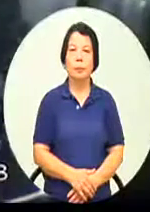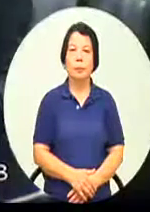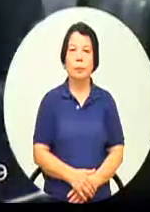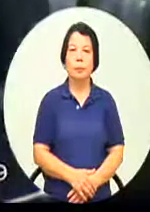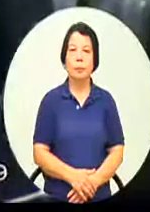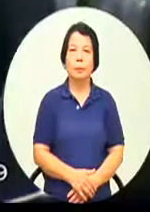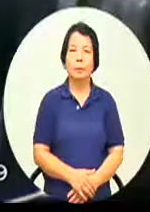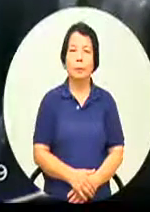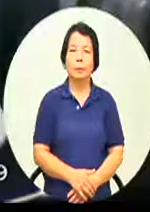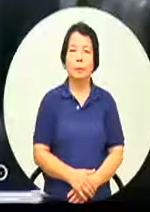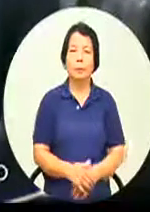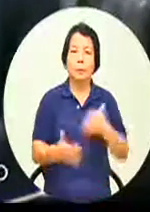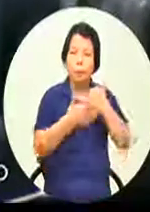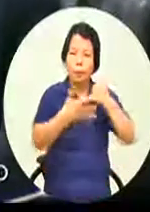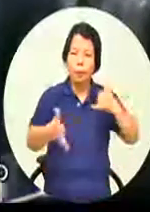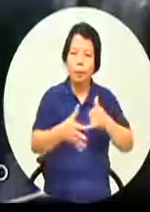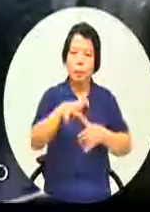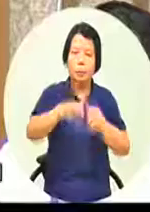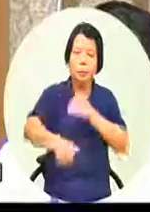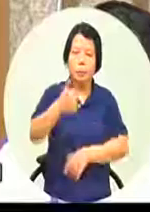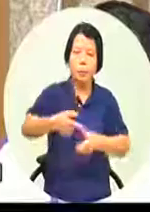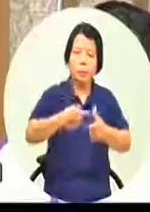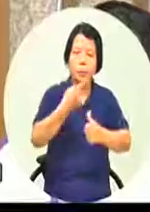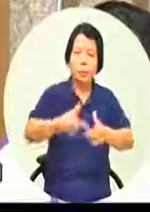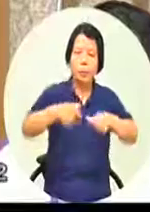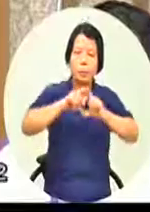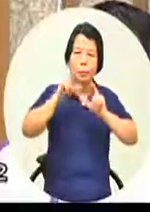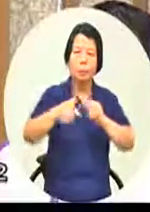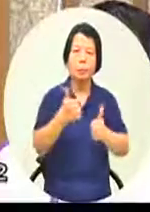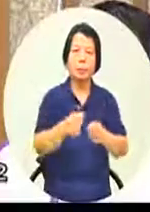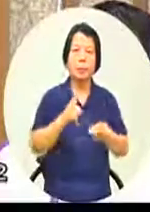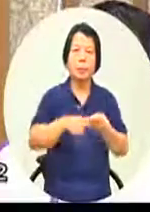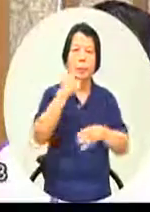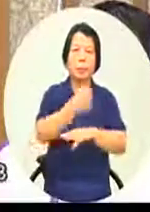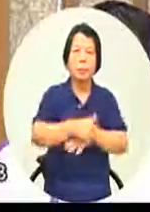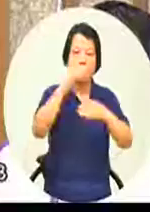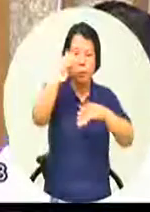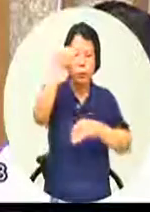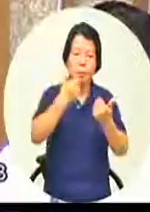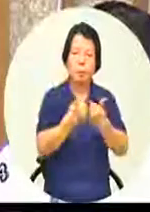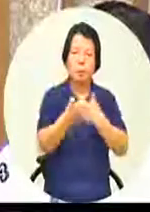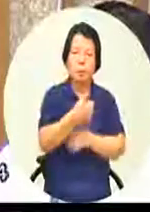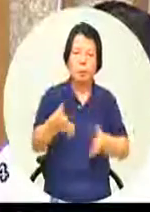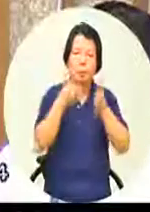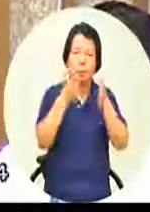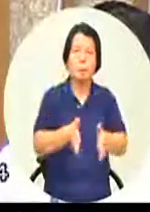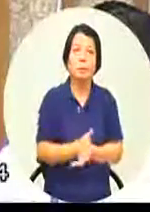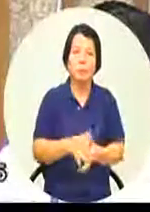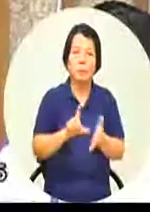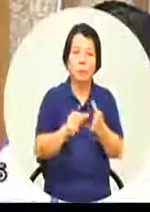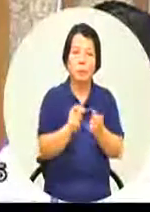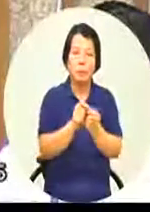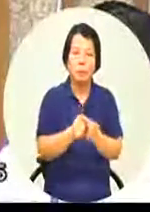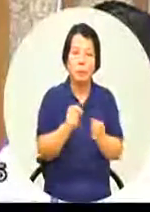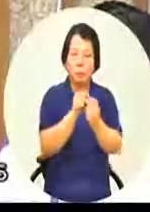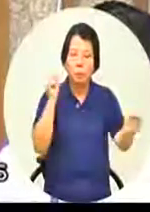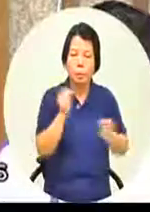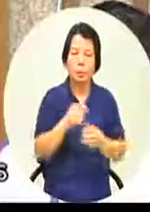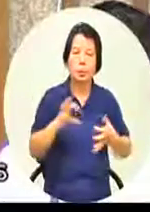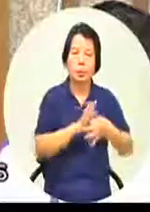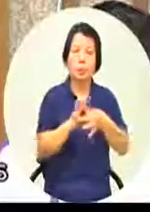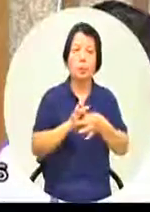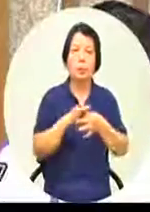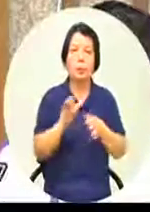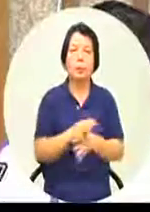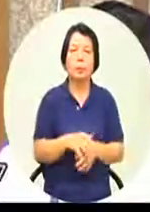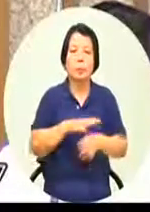好，先请海洋局长答复。 OK， 谢谢主席，谢谢高议员。我想针对议员一直长期不断的关心相关的这些，